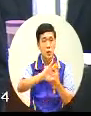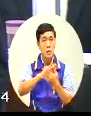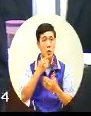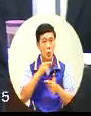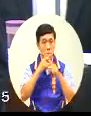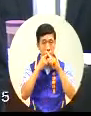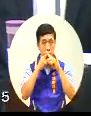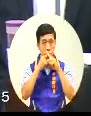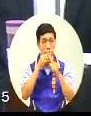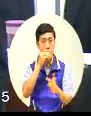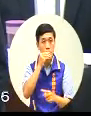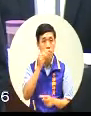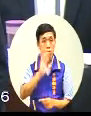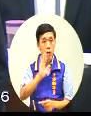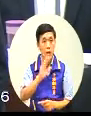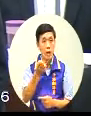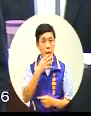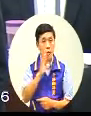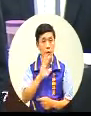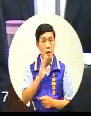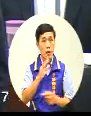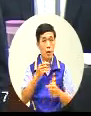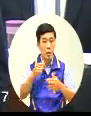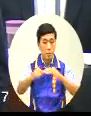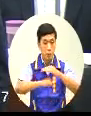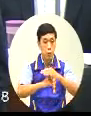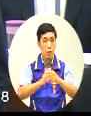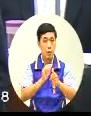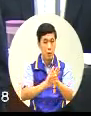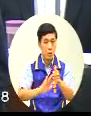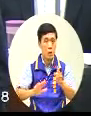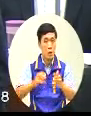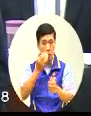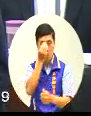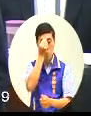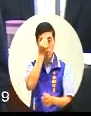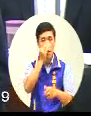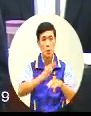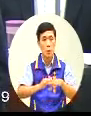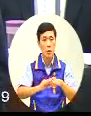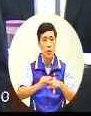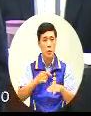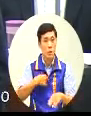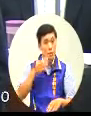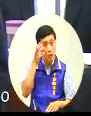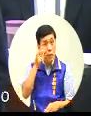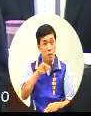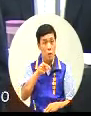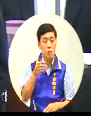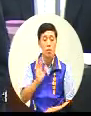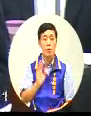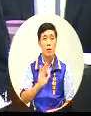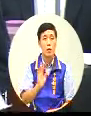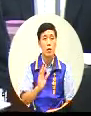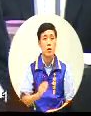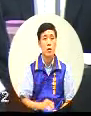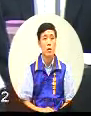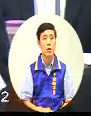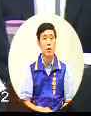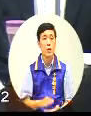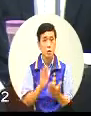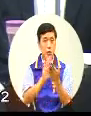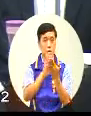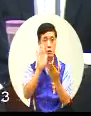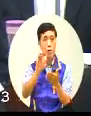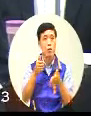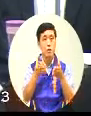那进来以后也是造成我们单位很大的一个困扰，那我想这个也不是我们所期待的啊，所以我想我们未来会把